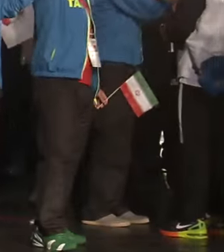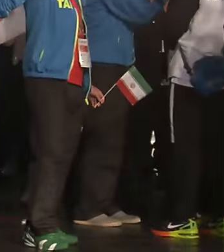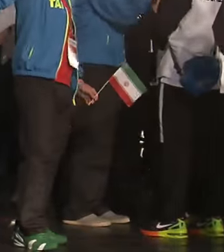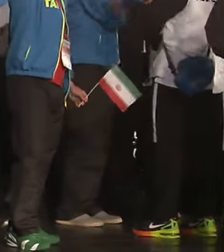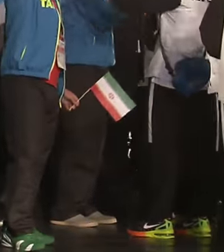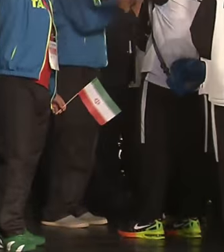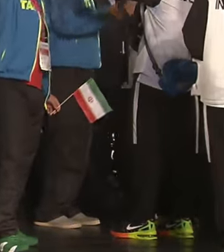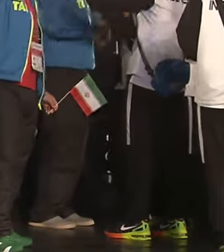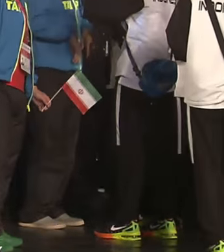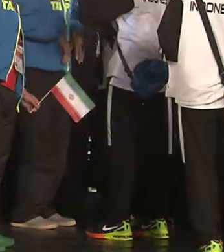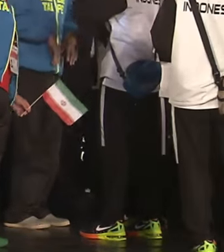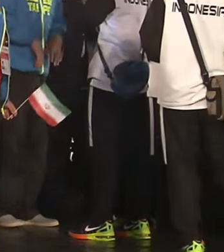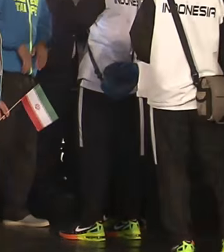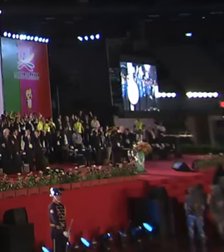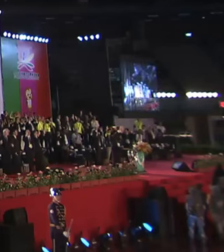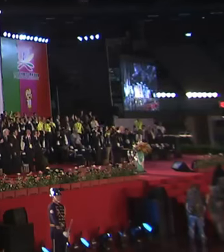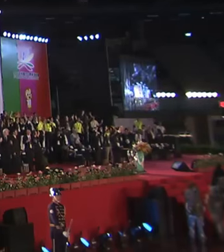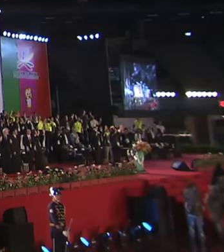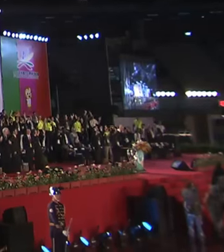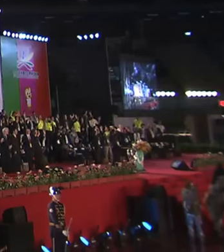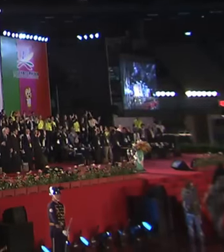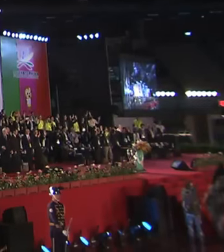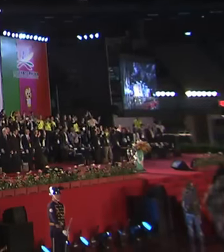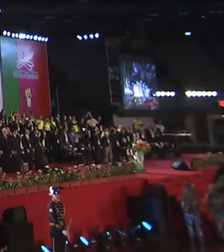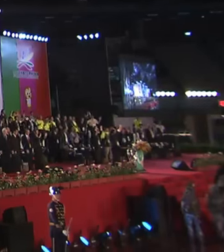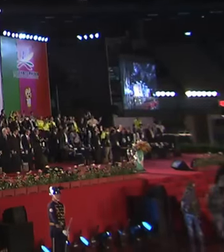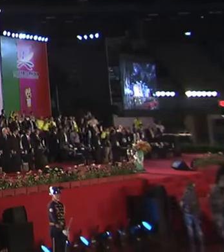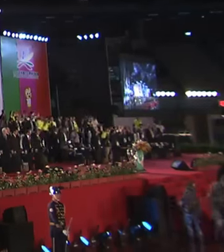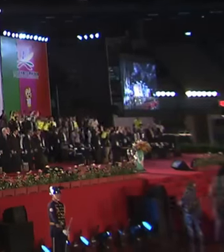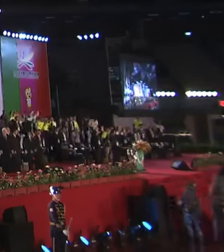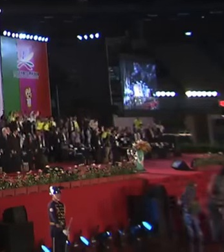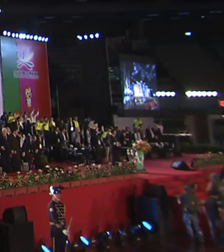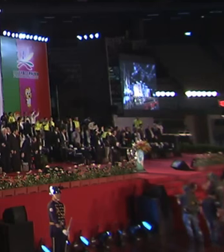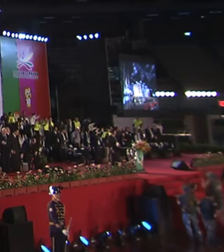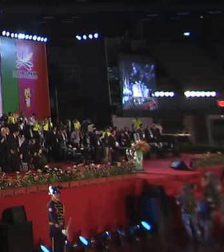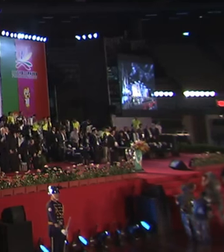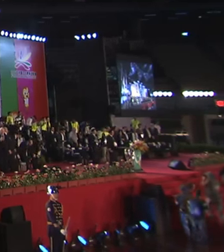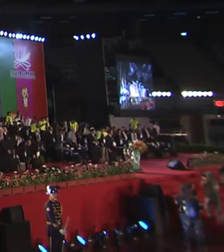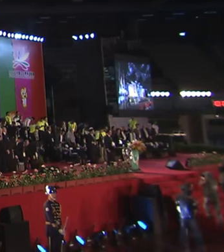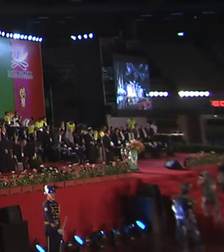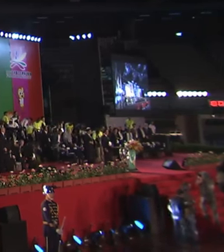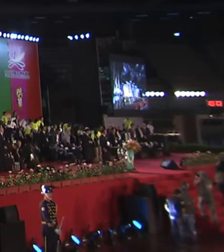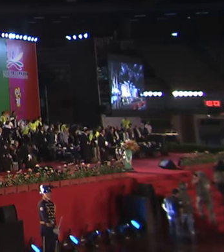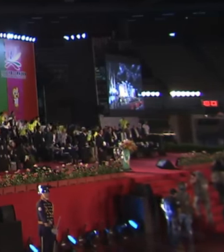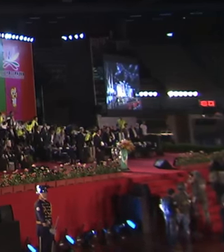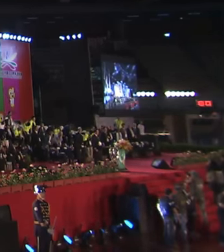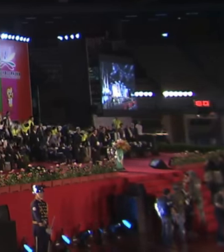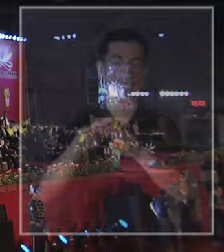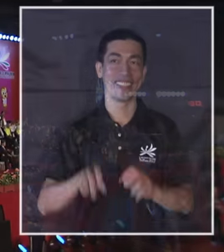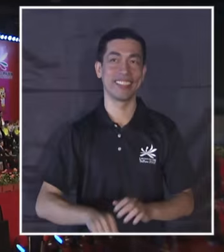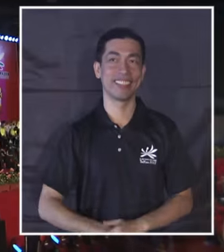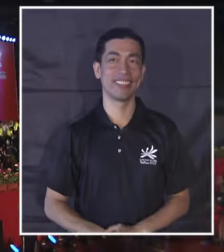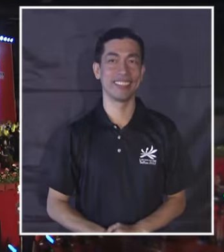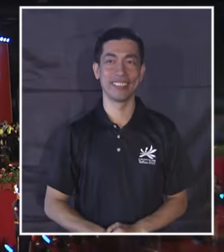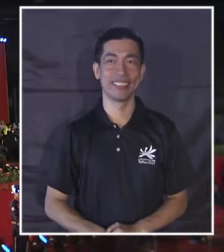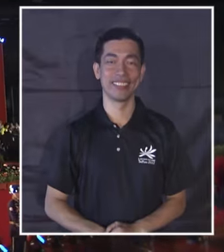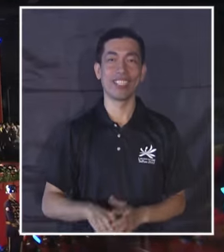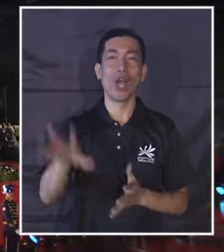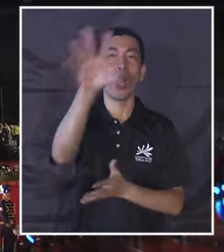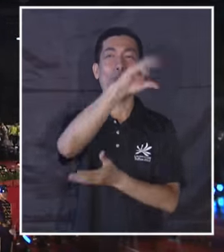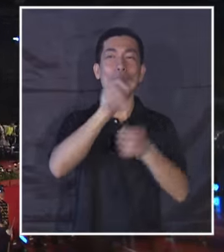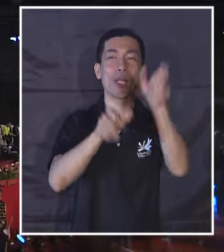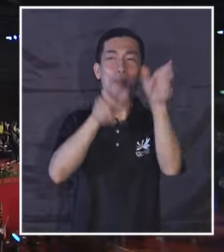我们请台上的各位贵宾长官就坐， 也请各位观众、各位同学就